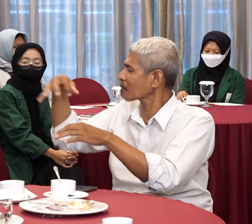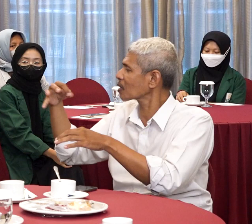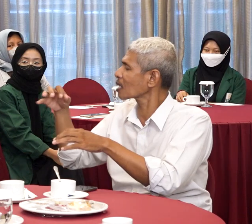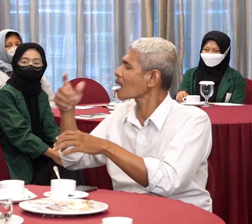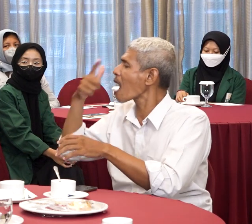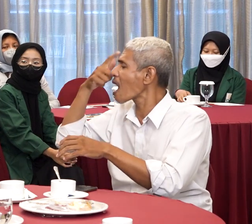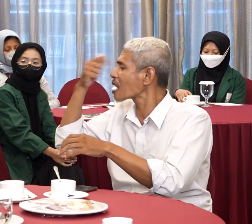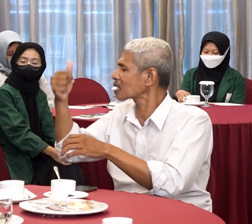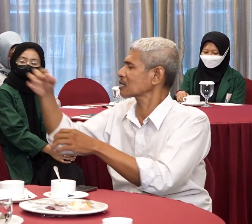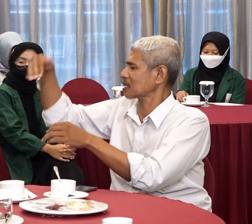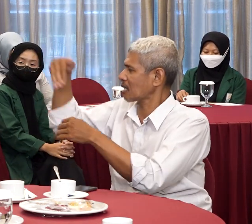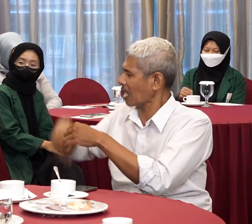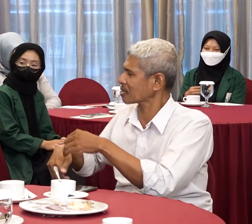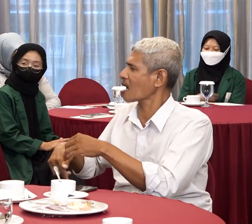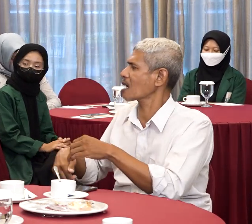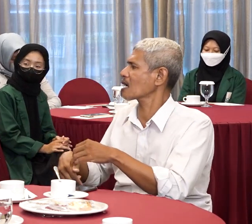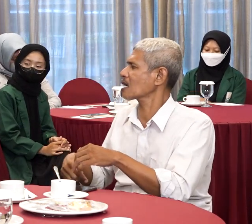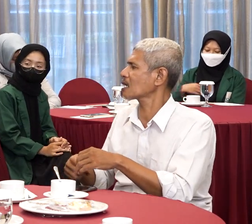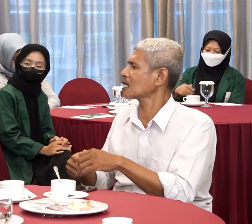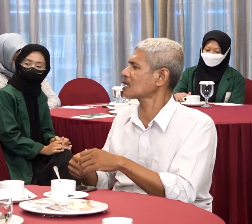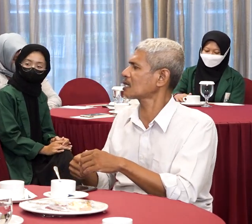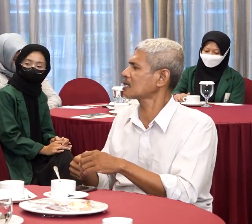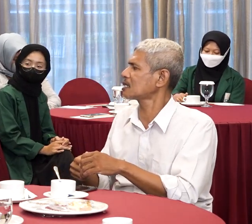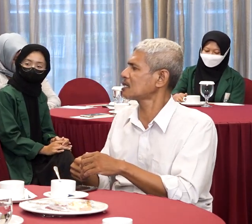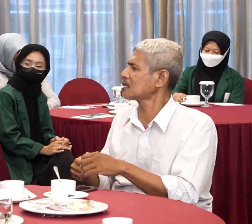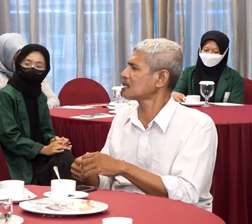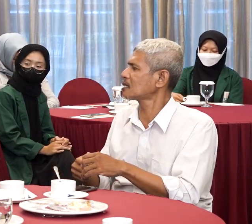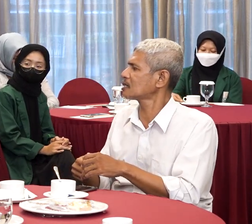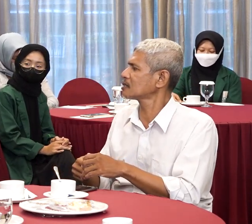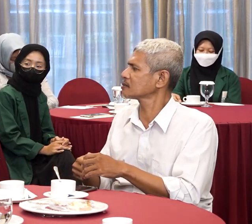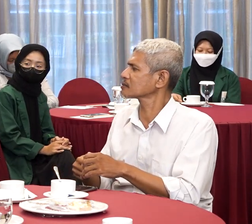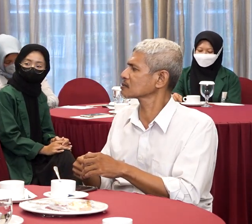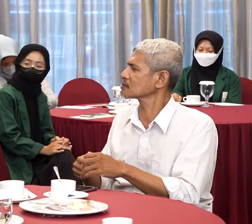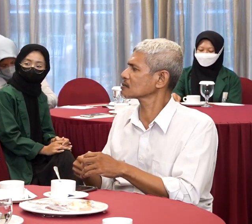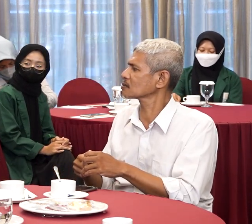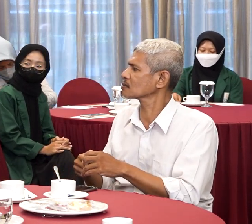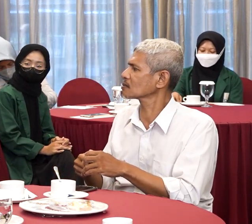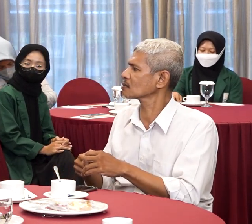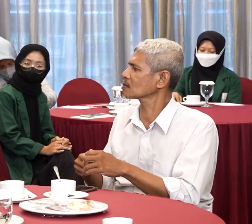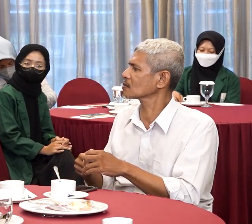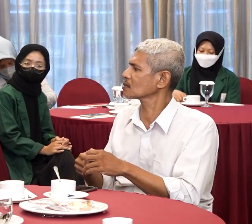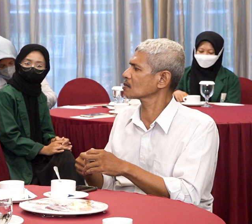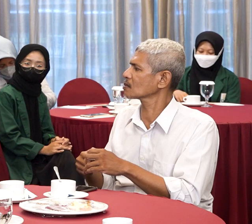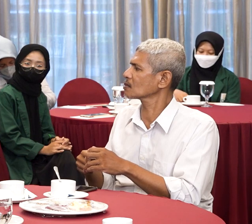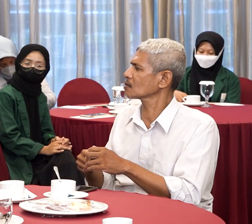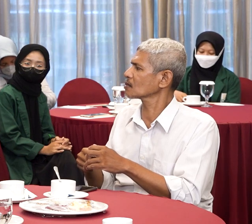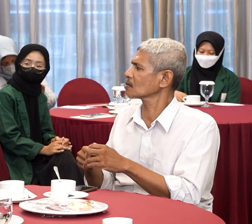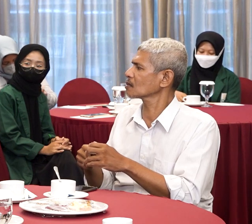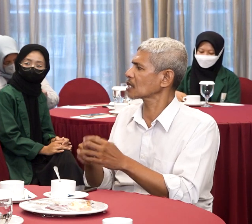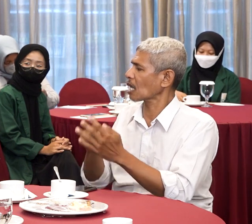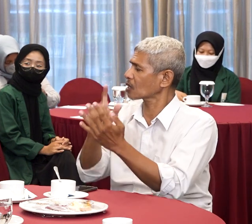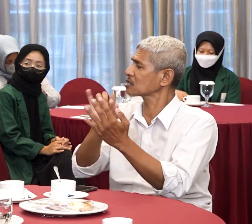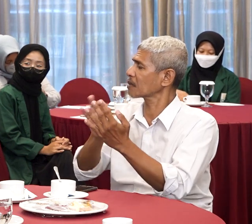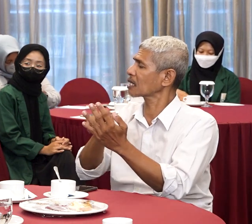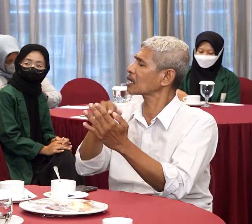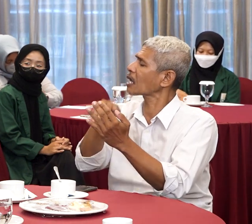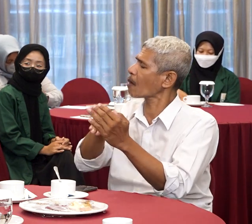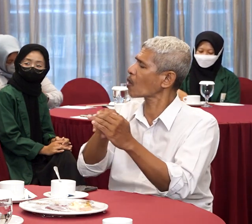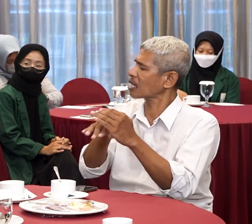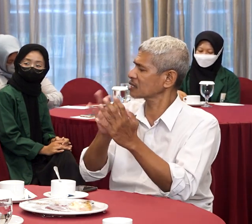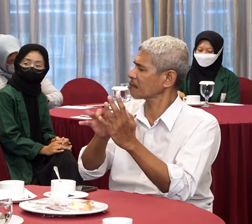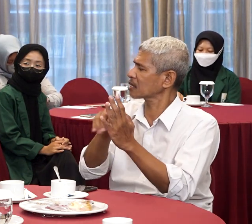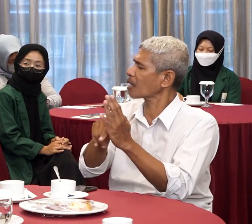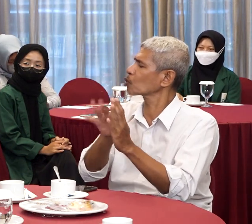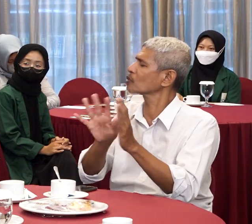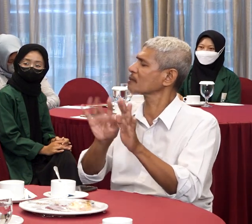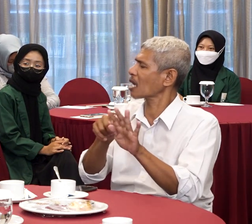Hai Nah itu kemudian coba Seandainya dia tidak ada preferensi tertentu menghubungi lembaga atau organisasi penerjemah bahasa